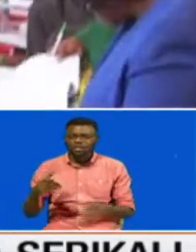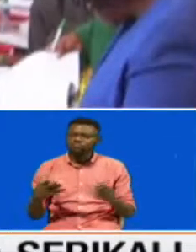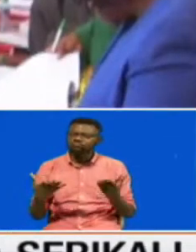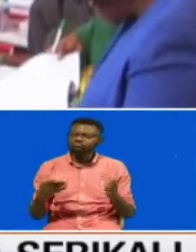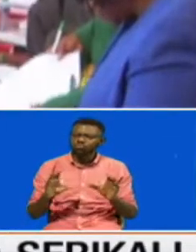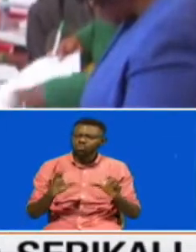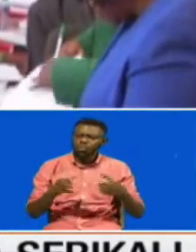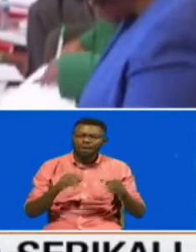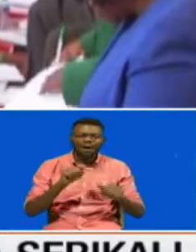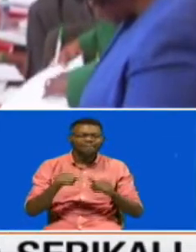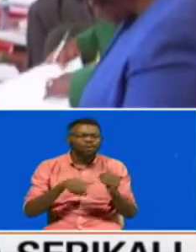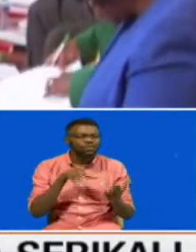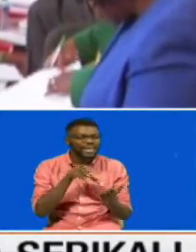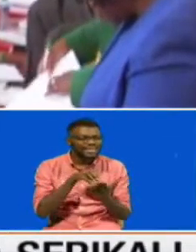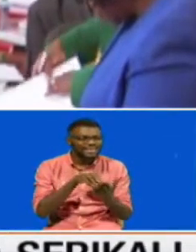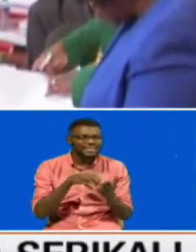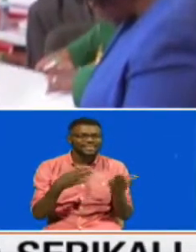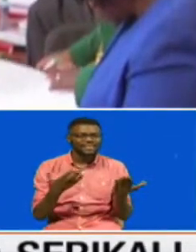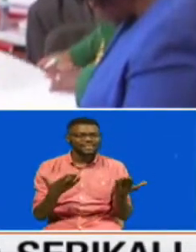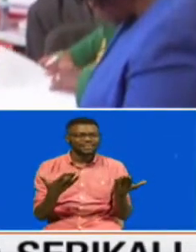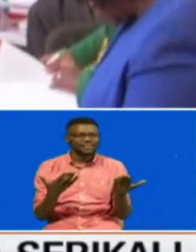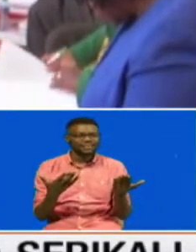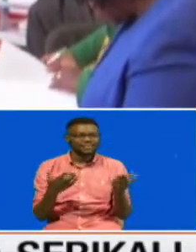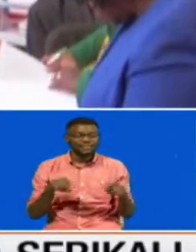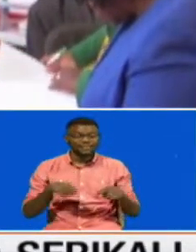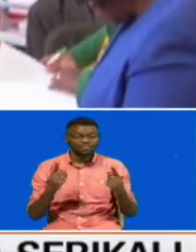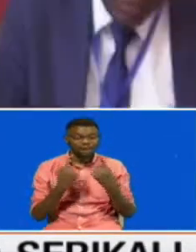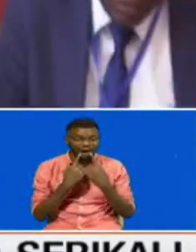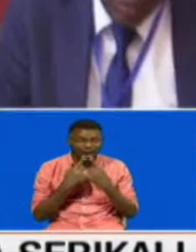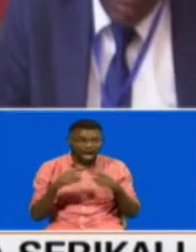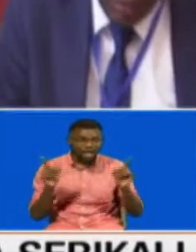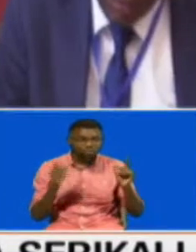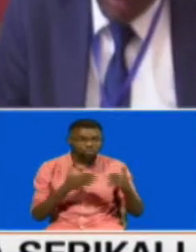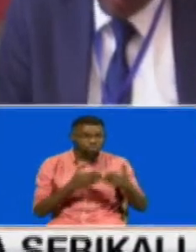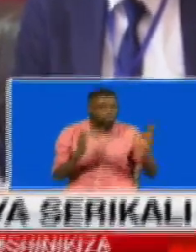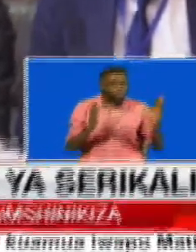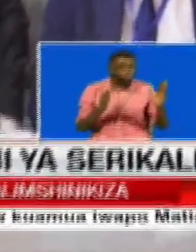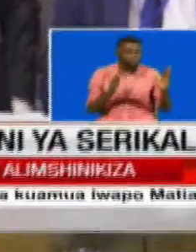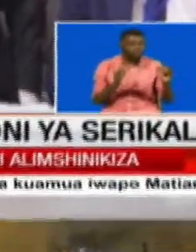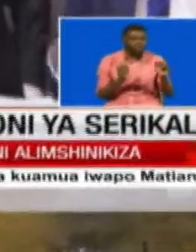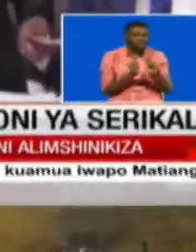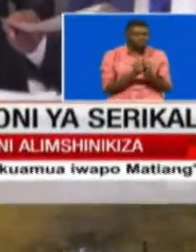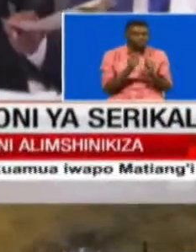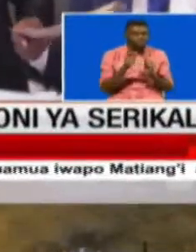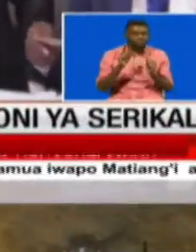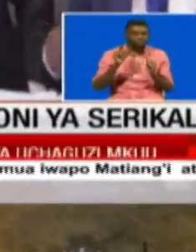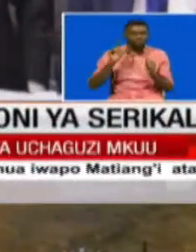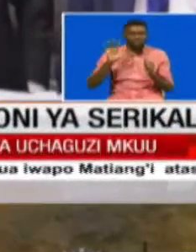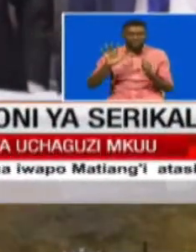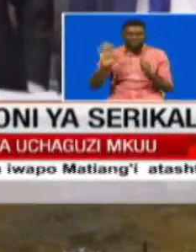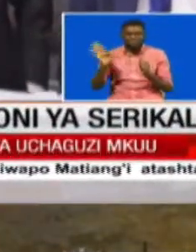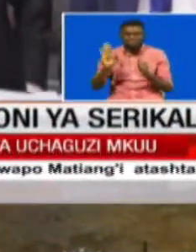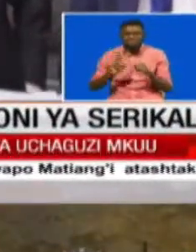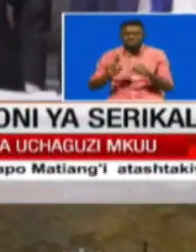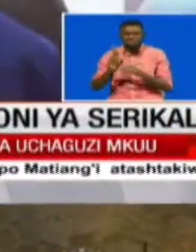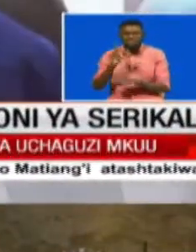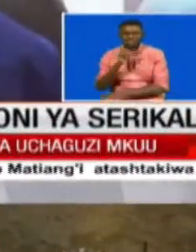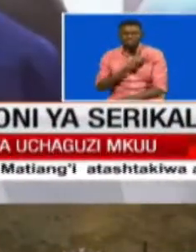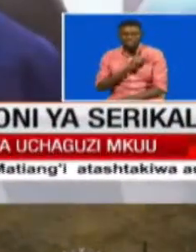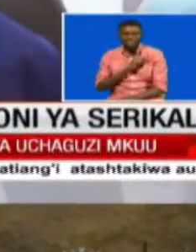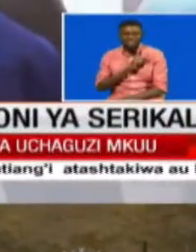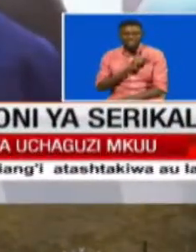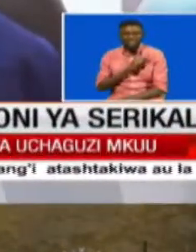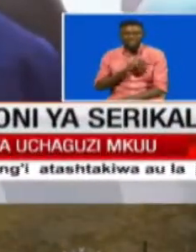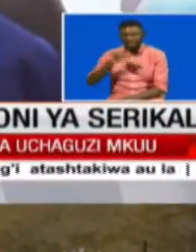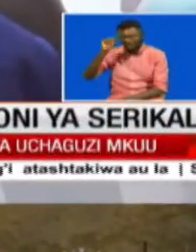umma kupasua mbarika kuhusu kutolewa kwa zaidi ya shilingi bilioni 15.5 kwenye mkoba wa fedha za umma